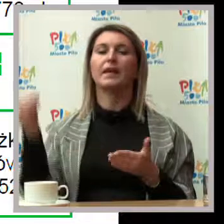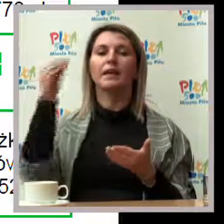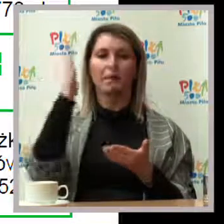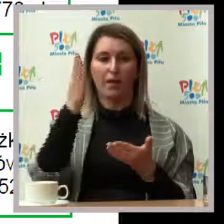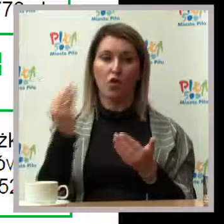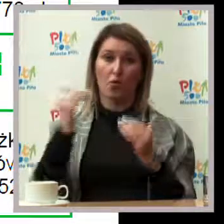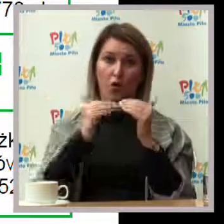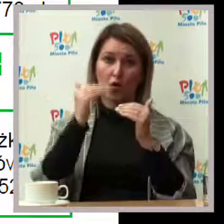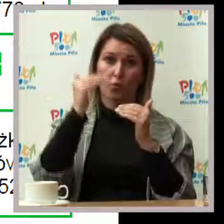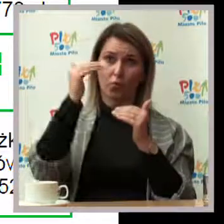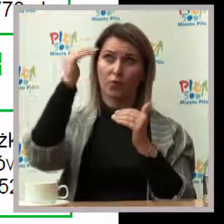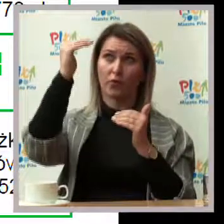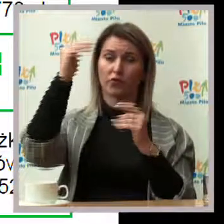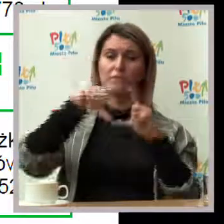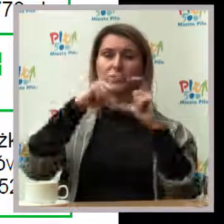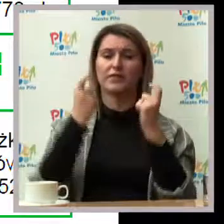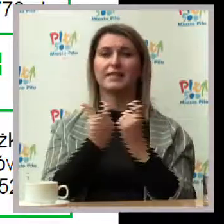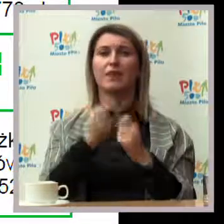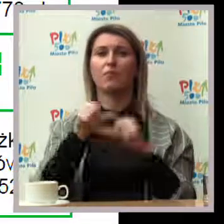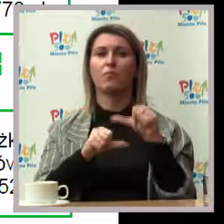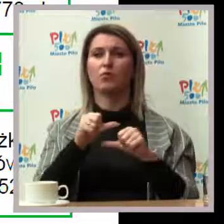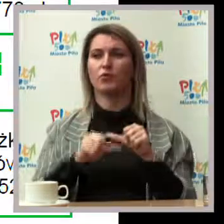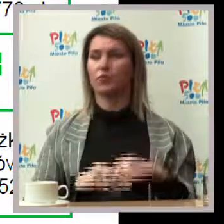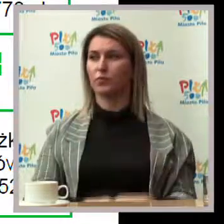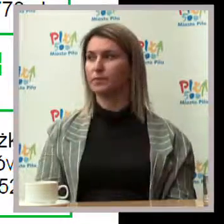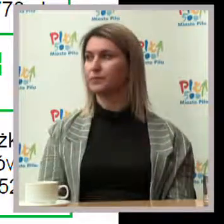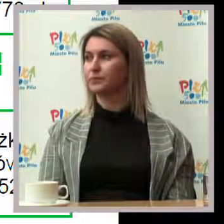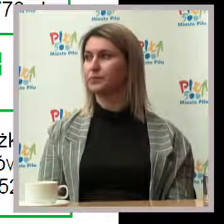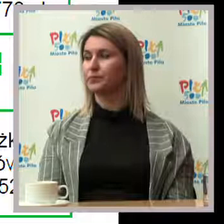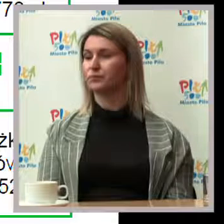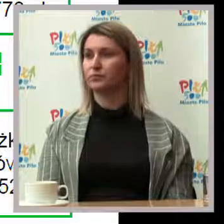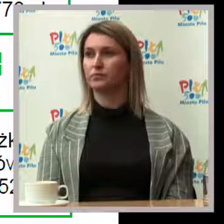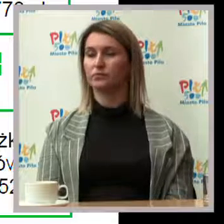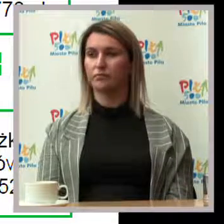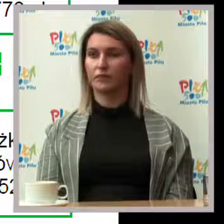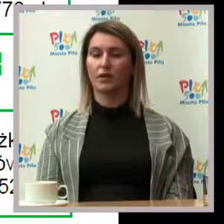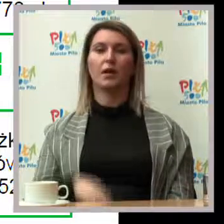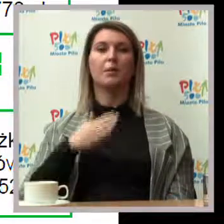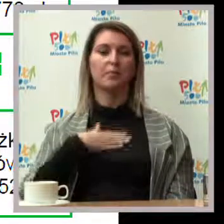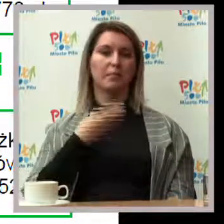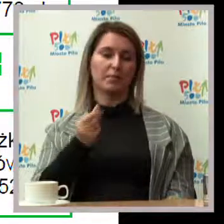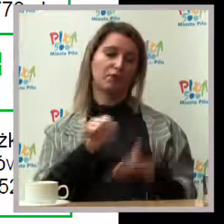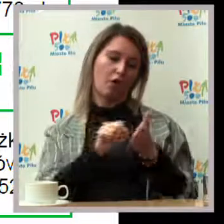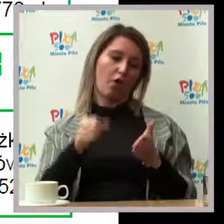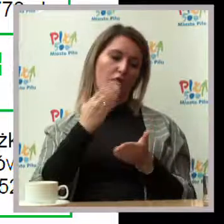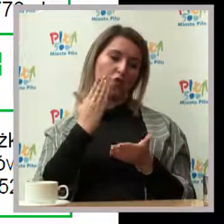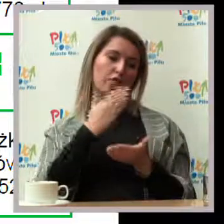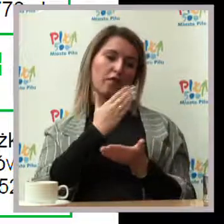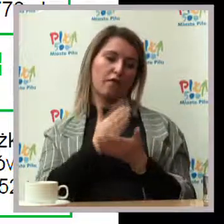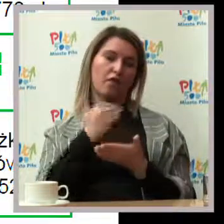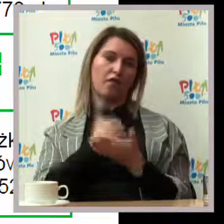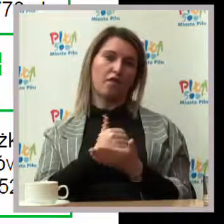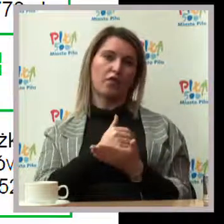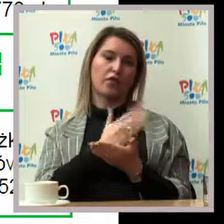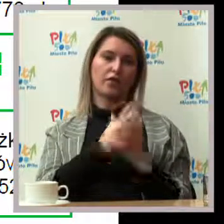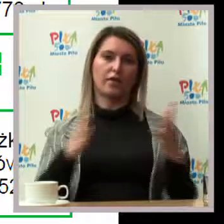rosły. To wynik wprowadzenia dotacji od wojewody wielkopolskiego, między innymi na dwa najbliższe